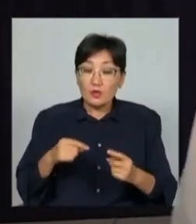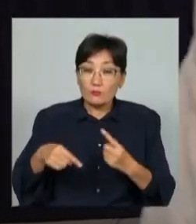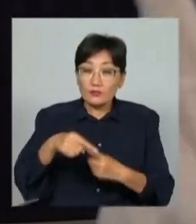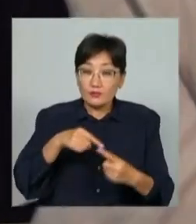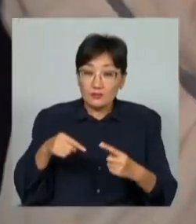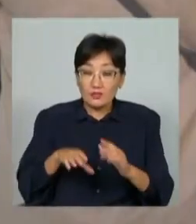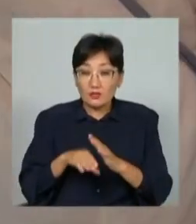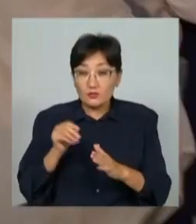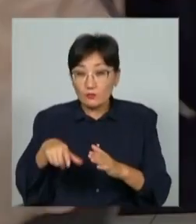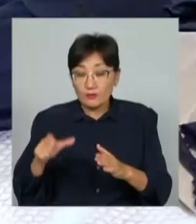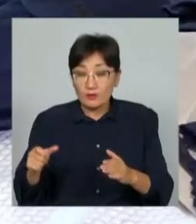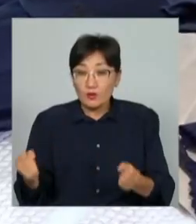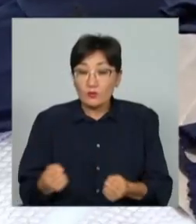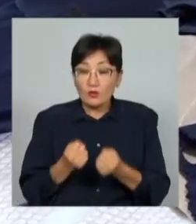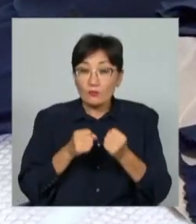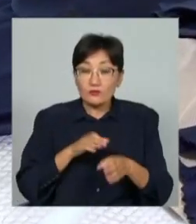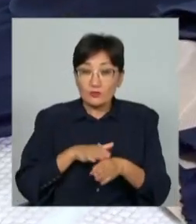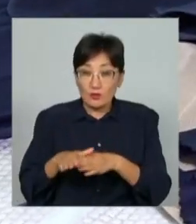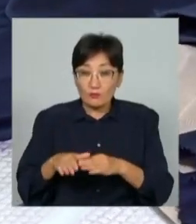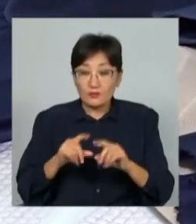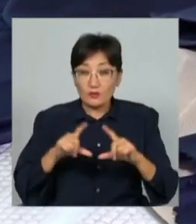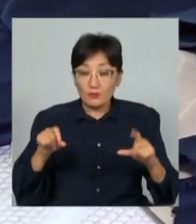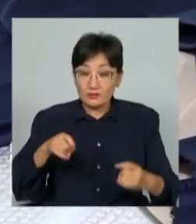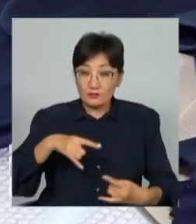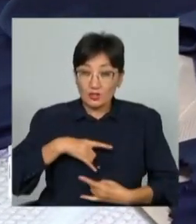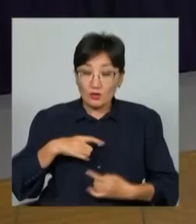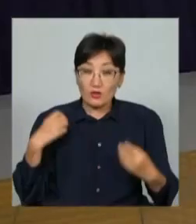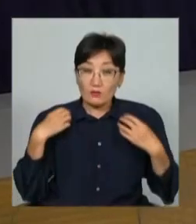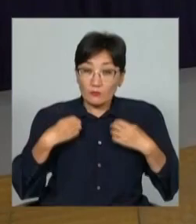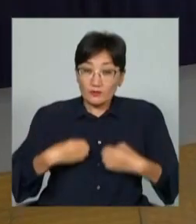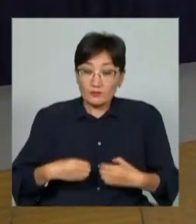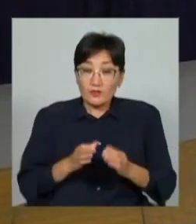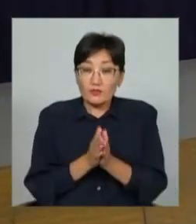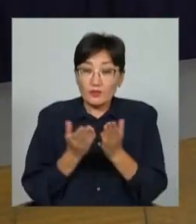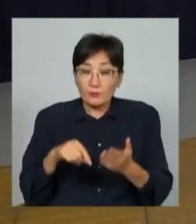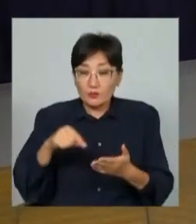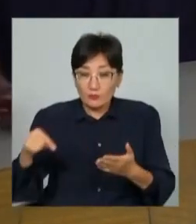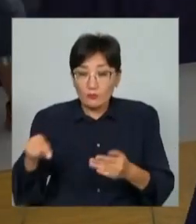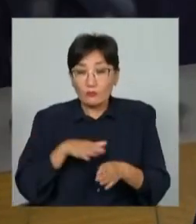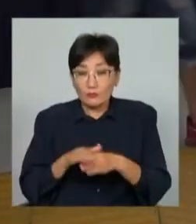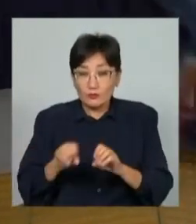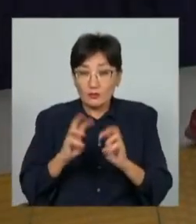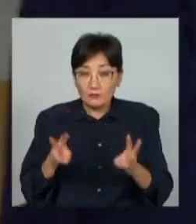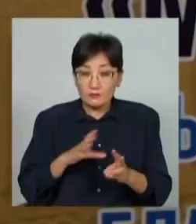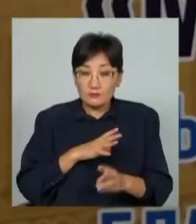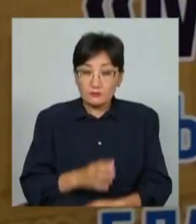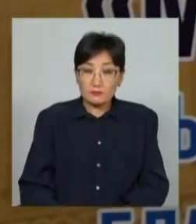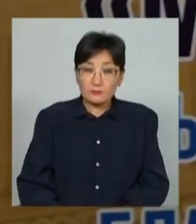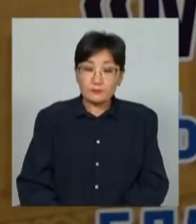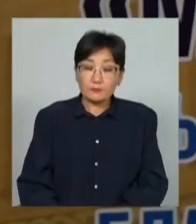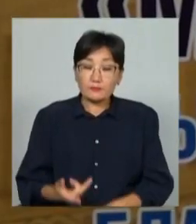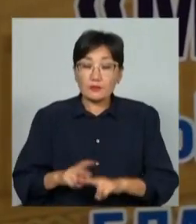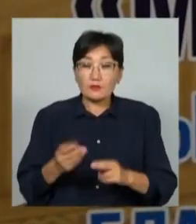демеушілердің мәслихат депутаттарының қолдауымен толықтай мектеп формасымен, сөмке, кеңсе тауарларымен қамтамасыз етілді. Енді